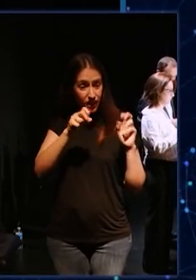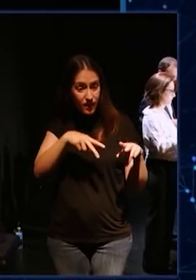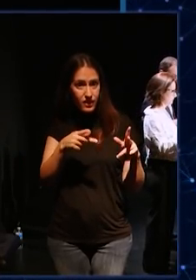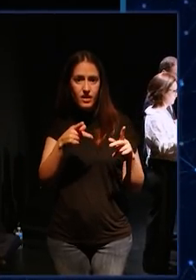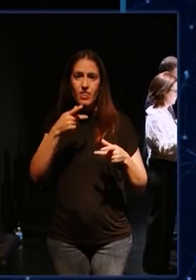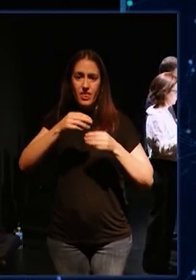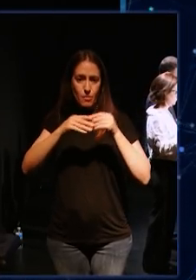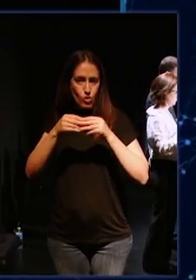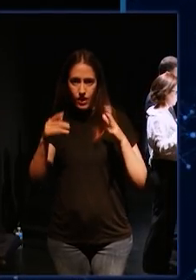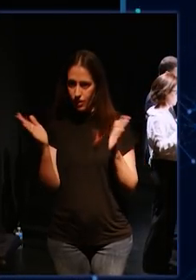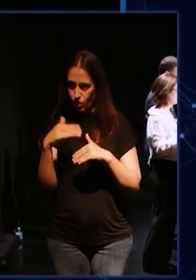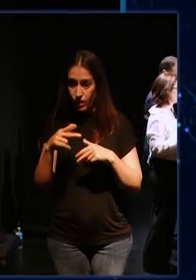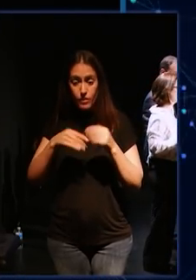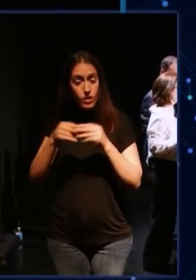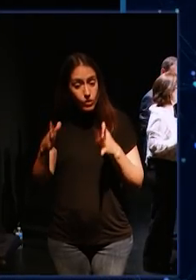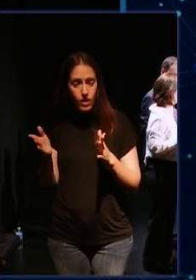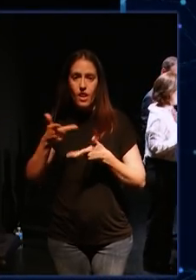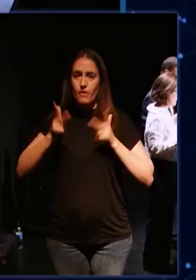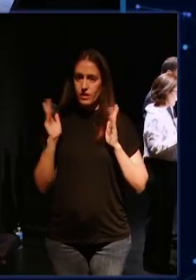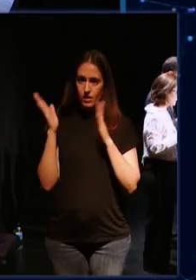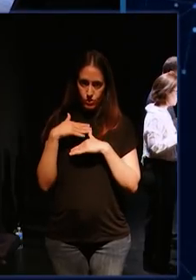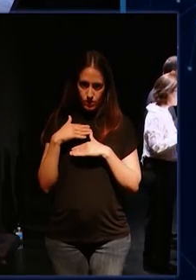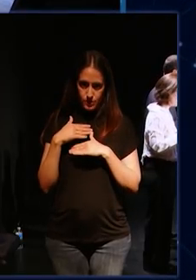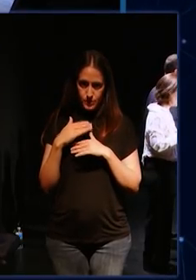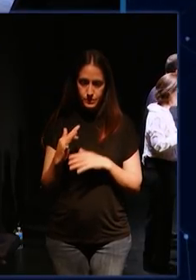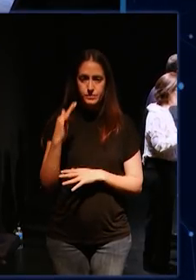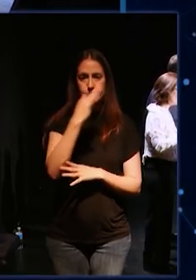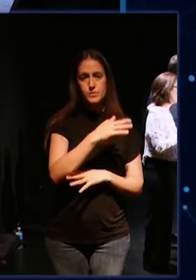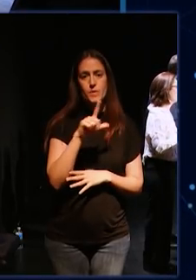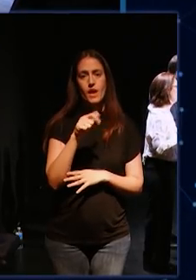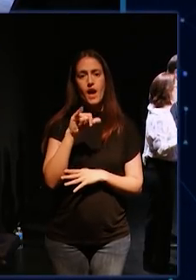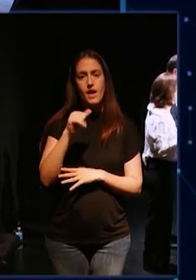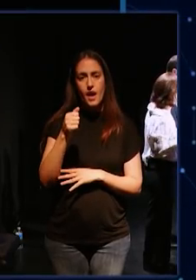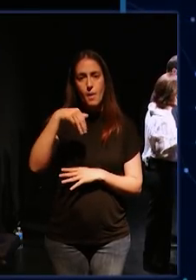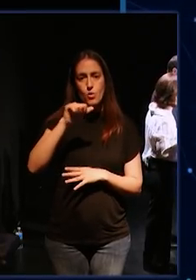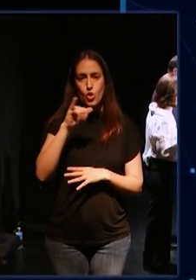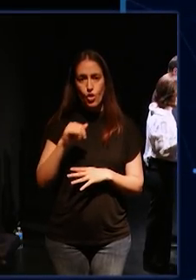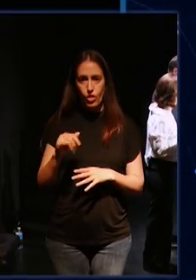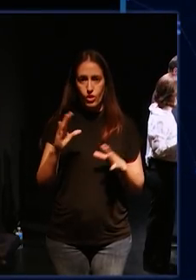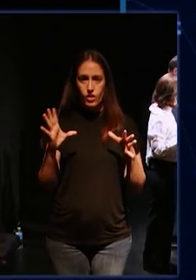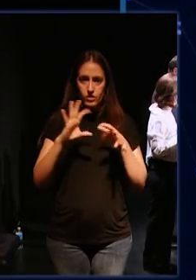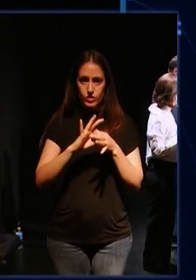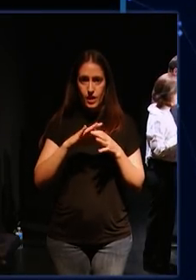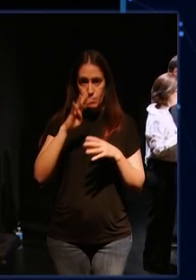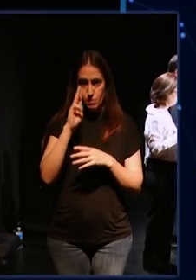sin democracia no hay libertad. Ara és el torn de la Laia Muñoz, de la candidatura d'Unitat Popular.